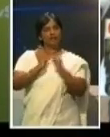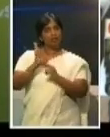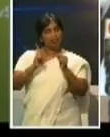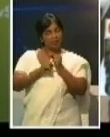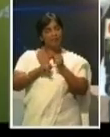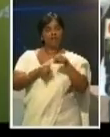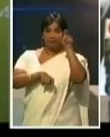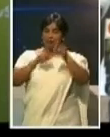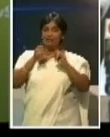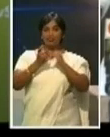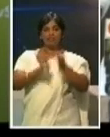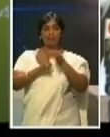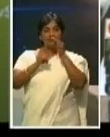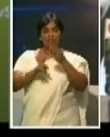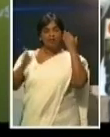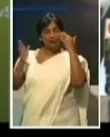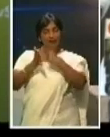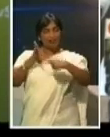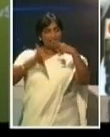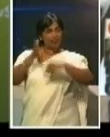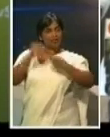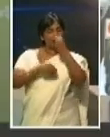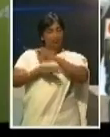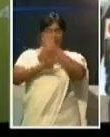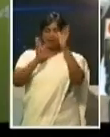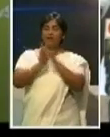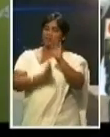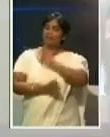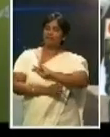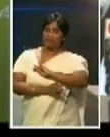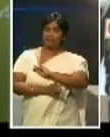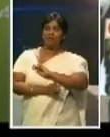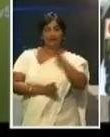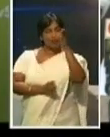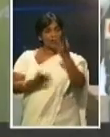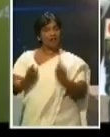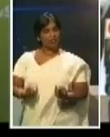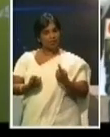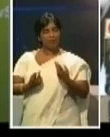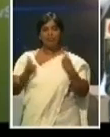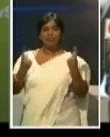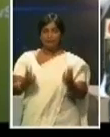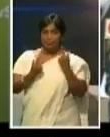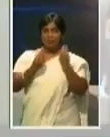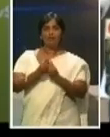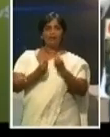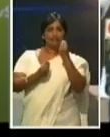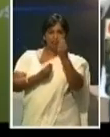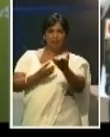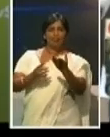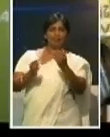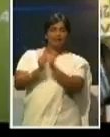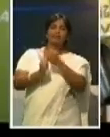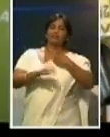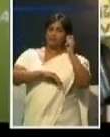ජාතික පාක්ෂිකයන්ට සහ සජිත් ප්‍රේමදාස මැතිතුමා වෙනුවෙන් ඡන්දය ප්‍රකාශ කළ සියලු දෙනාට ඉවසන්න අපි ඔබලාගේ අවශ්‍යතාවය හැකි ඉක්මනින් ඉෂ්ට කිරීම සඳහා වැඩපිළිවෙළ